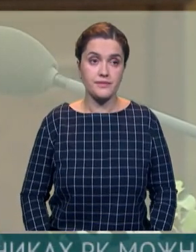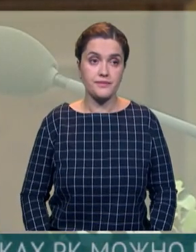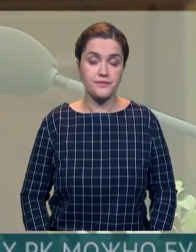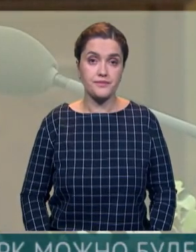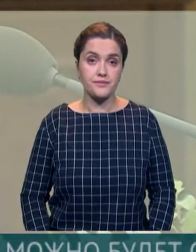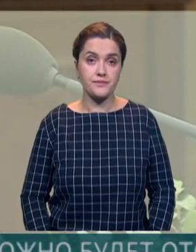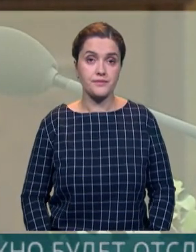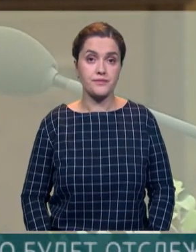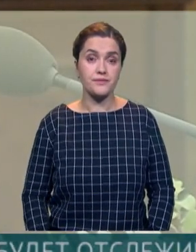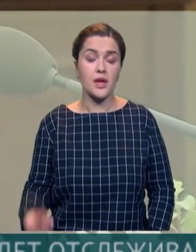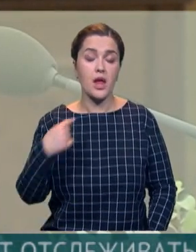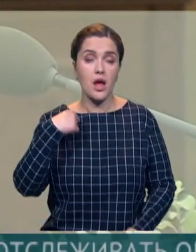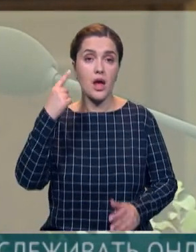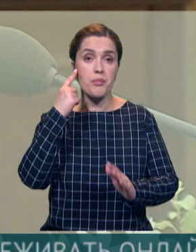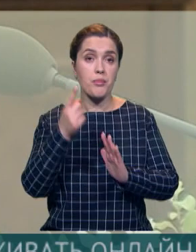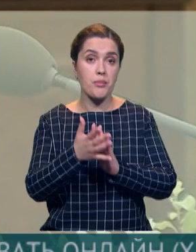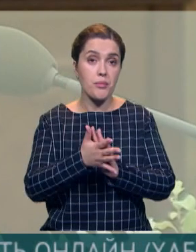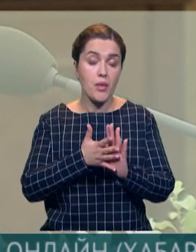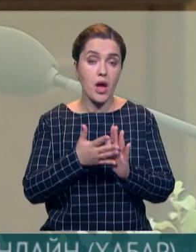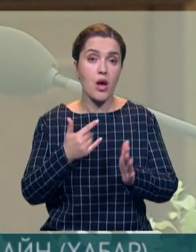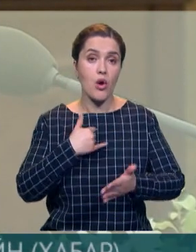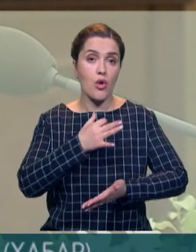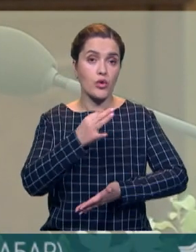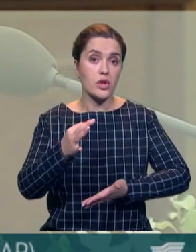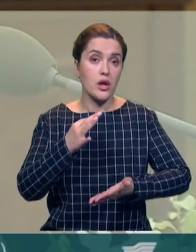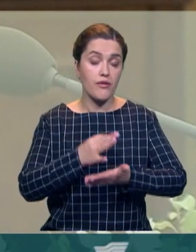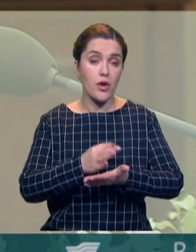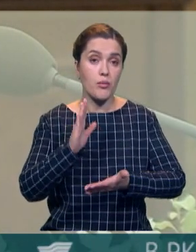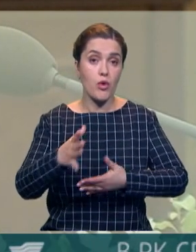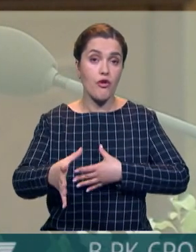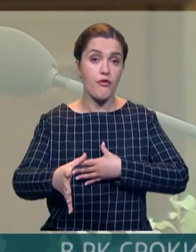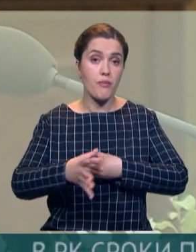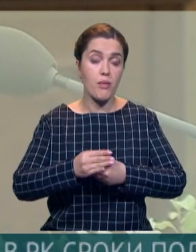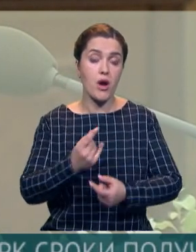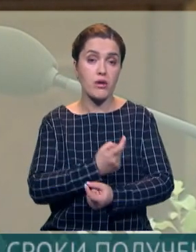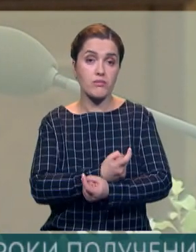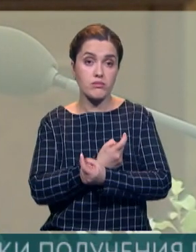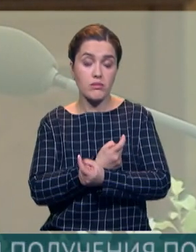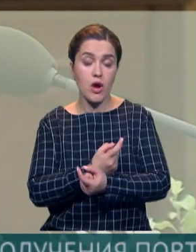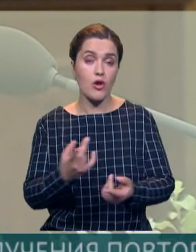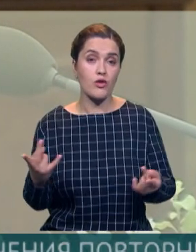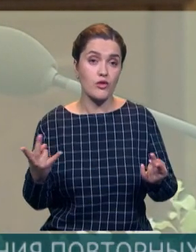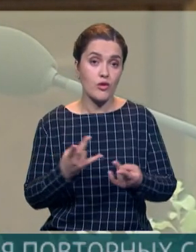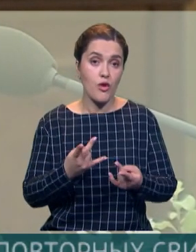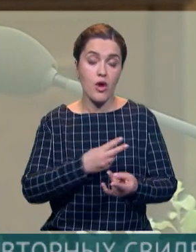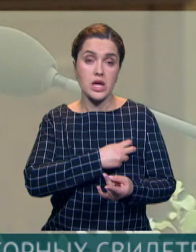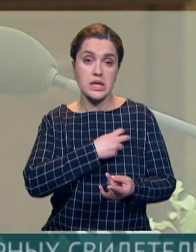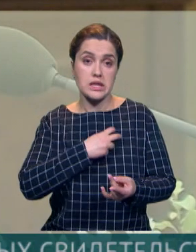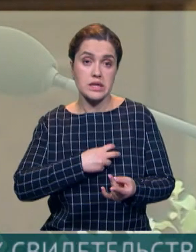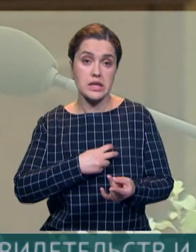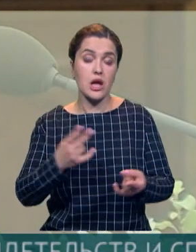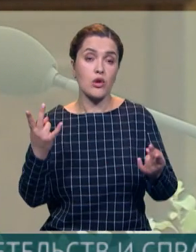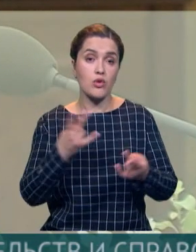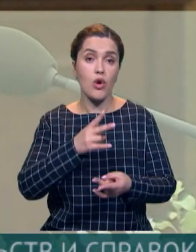Я осознаю, какая ответственность лежит на наших плечах. Так давайте вместе проявим мужество и решимость и принесем мир и процветание